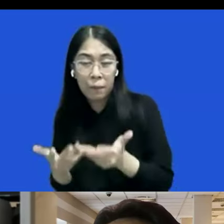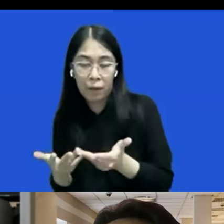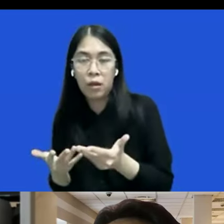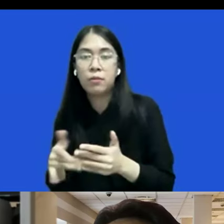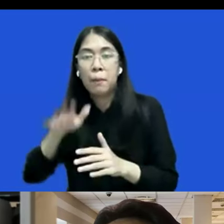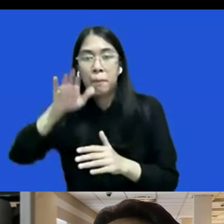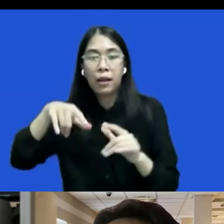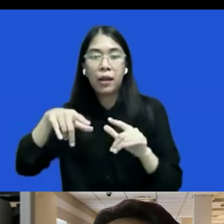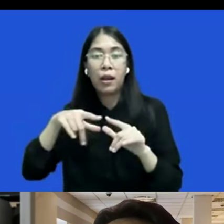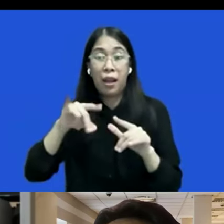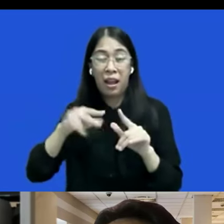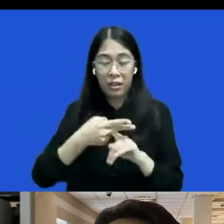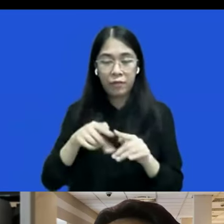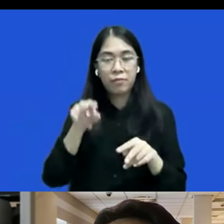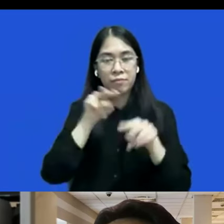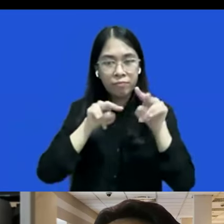Arief, periksa Mas Arief.